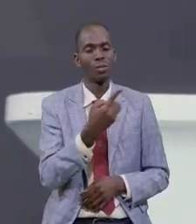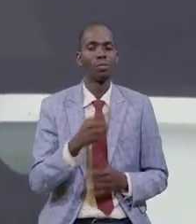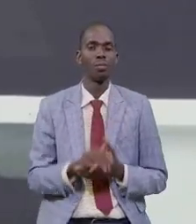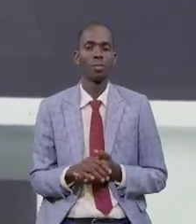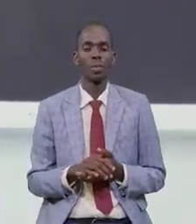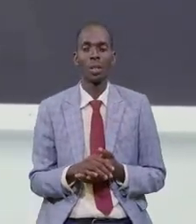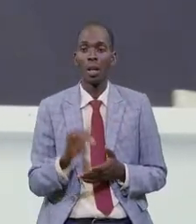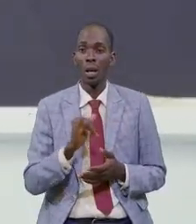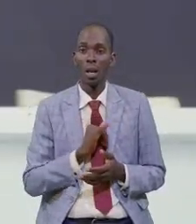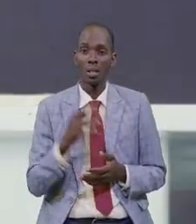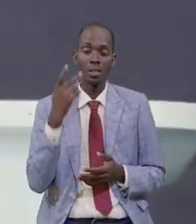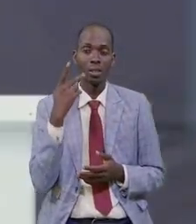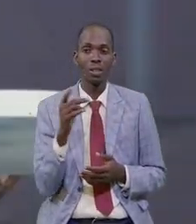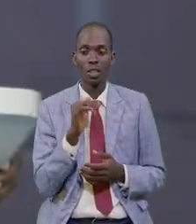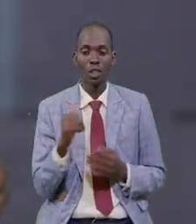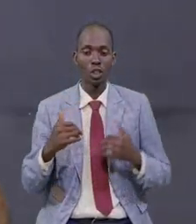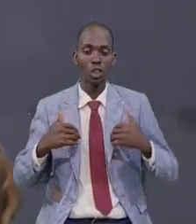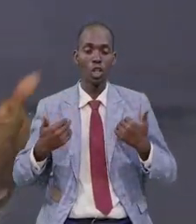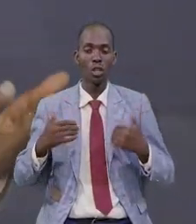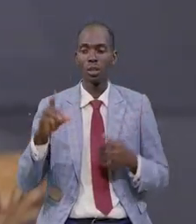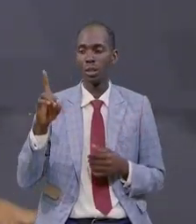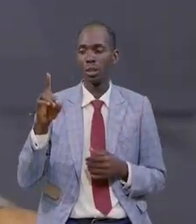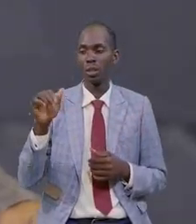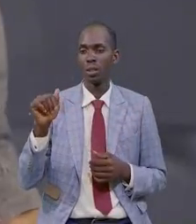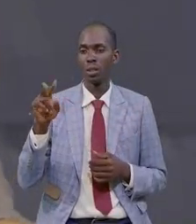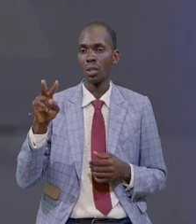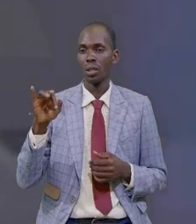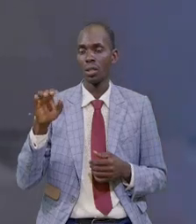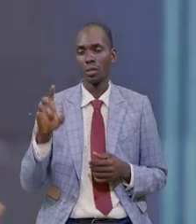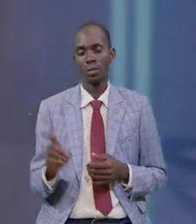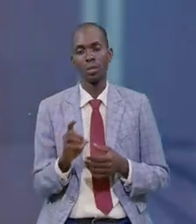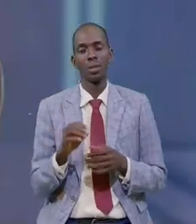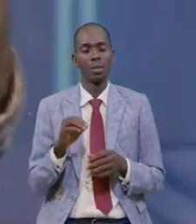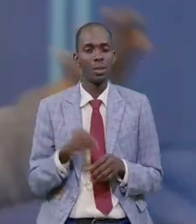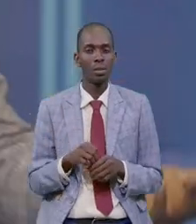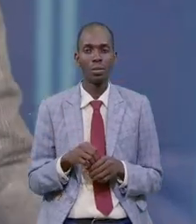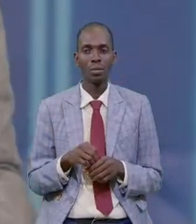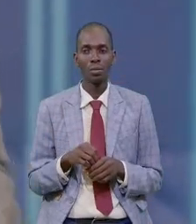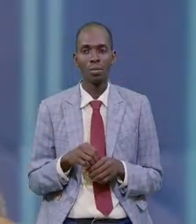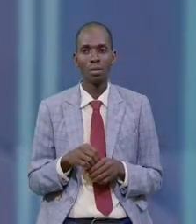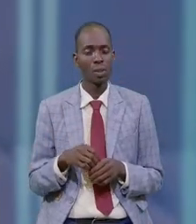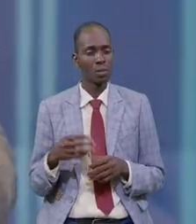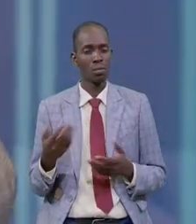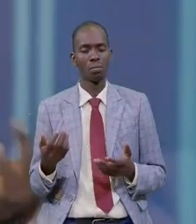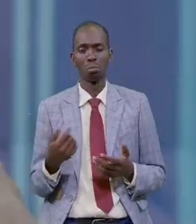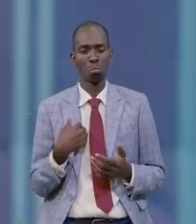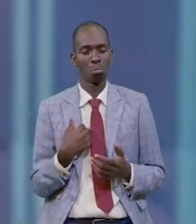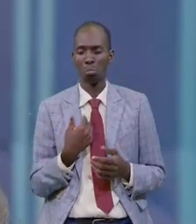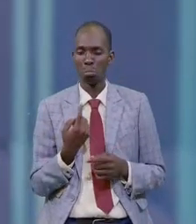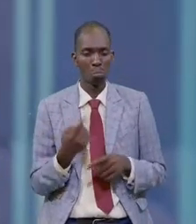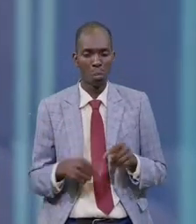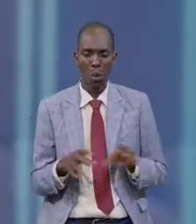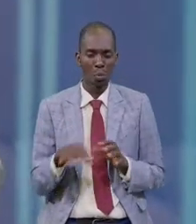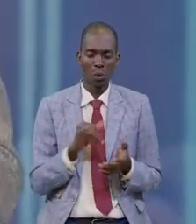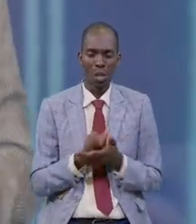jeunes les adolescentes je n'ai pas fait ça je pvais pas faire une chose pareil